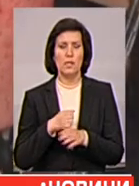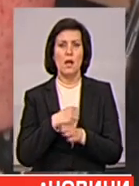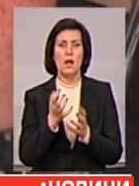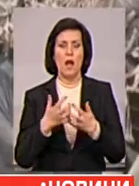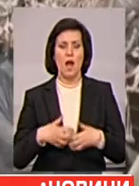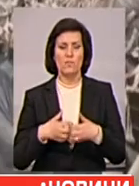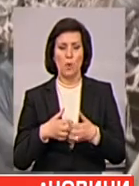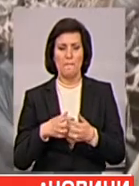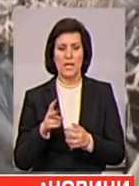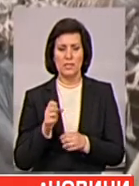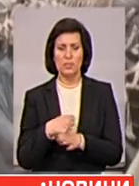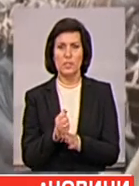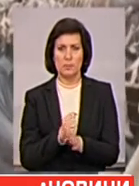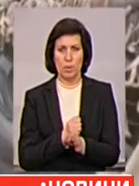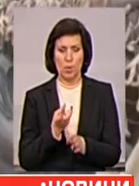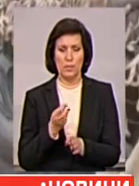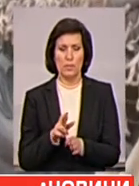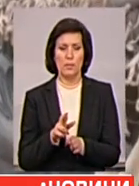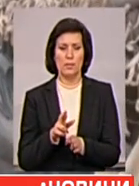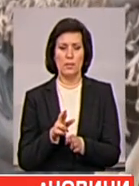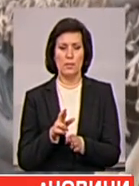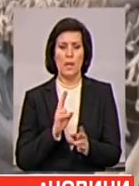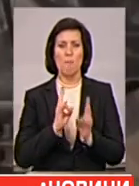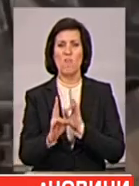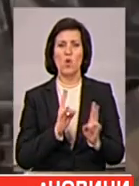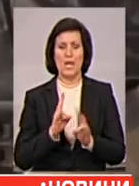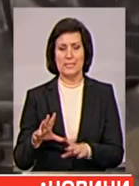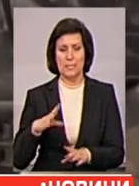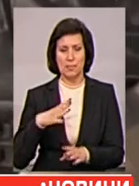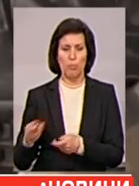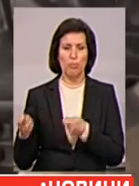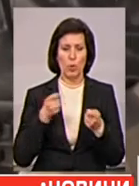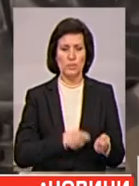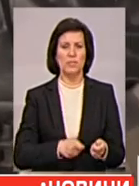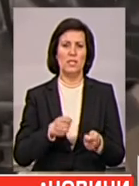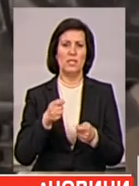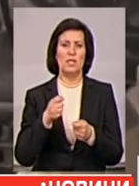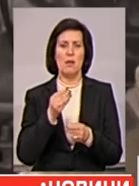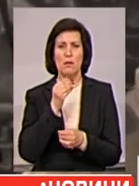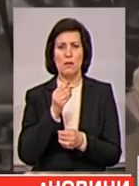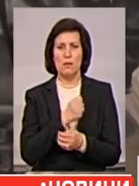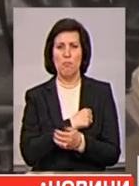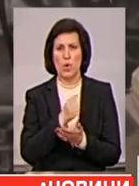Автоматична зброя. Ну, провокаційні були. Підвозять боєприпаси,